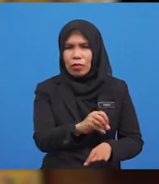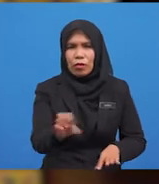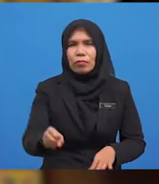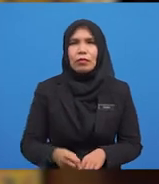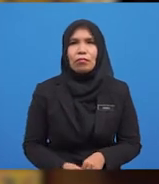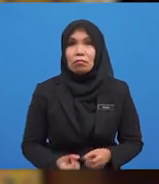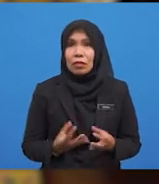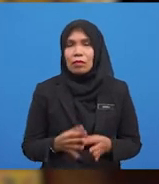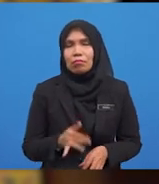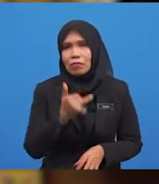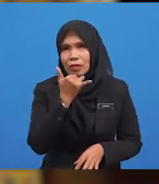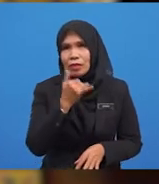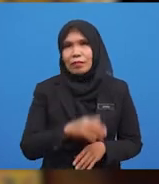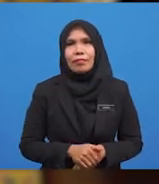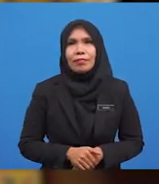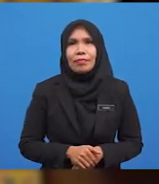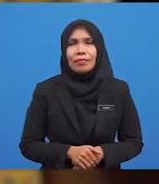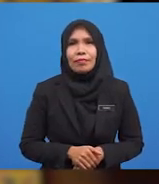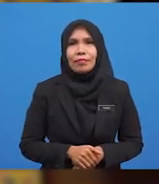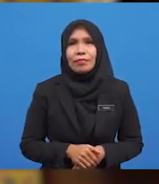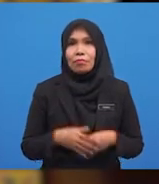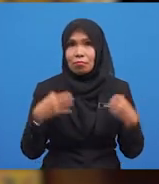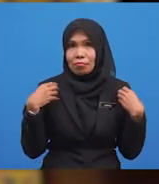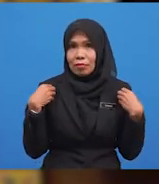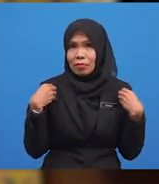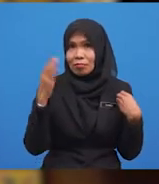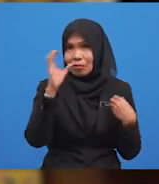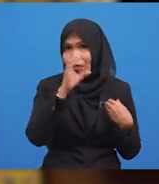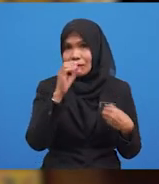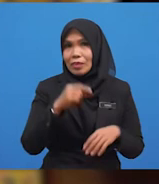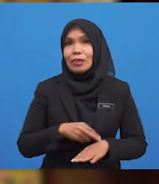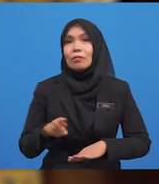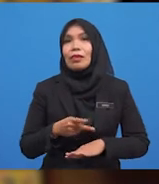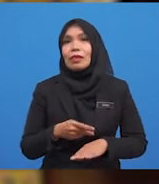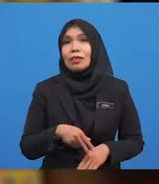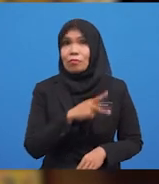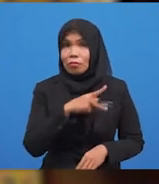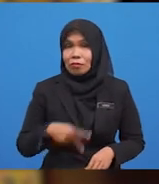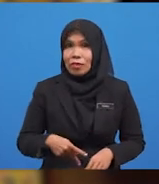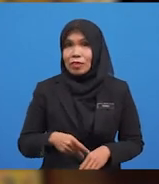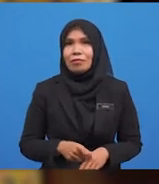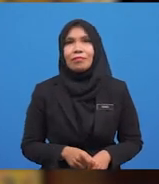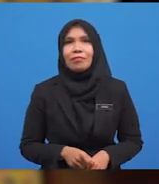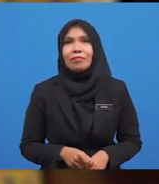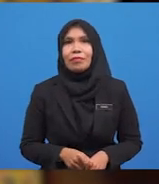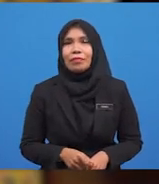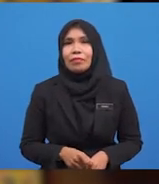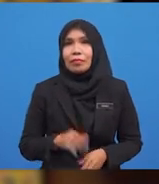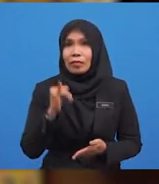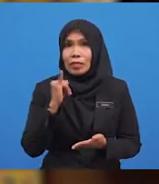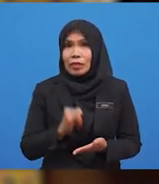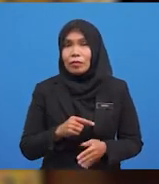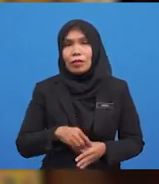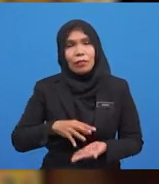sekalian, busana anggun dipakai puteri ke majlis santapan undangan raja. Ilmu